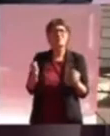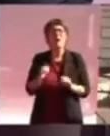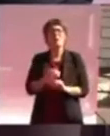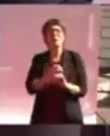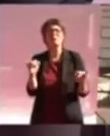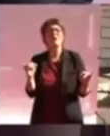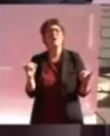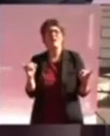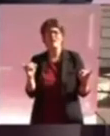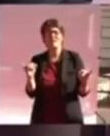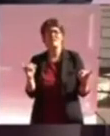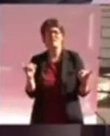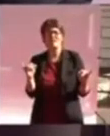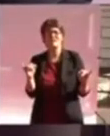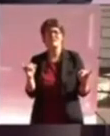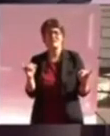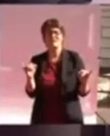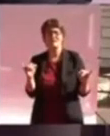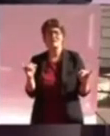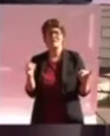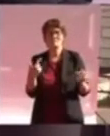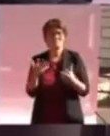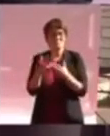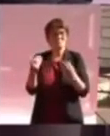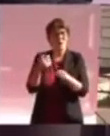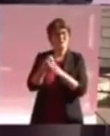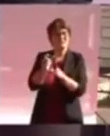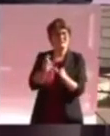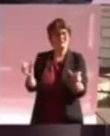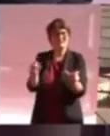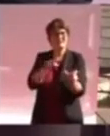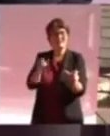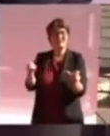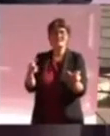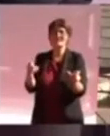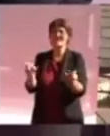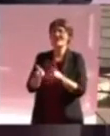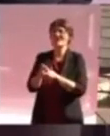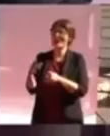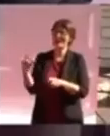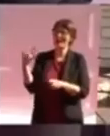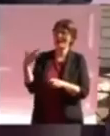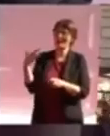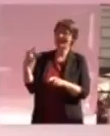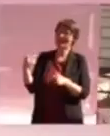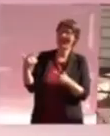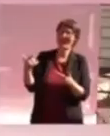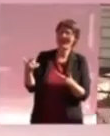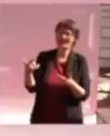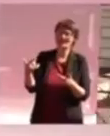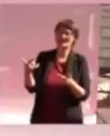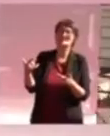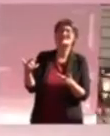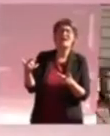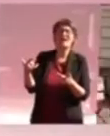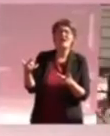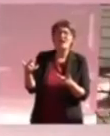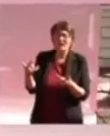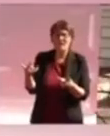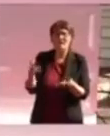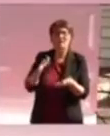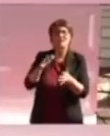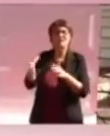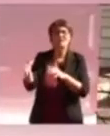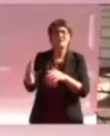e molti di loro come ringraziamento hanno avuto un trattamento e riguardoso rimanendo senza lavoro ad